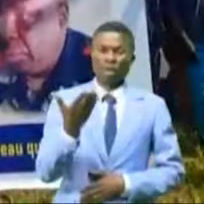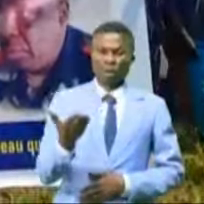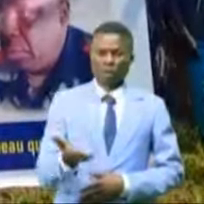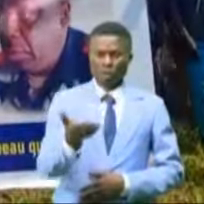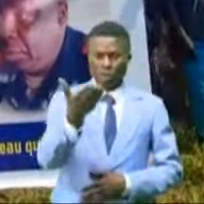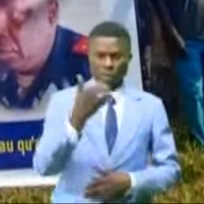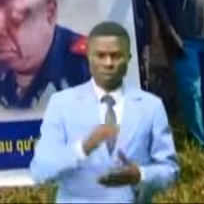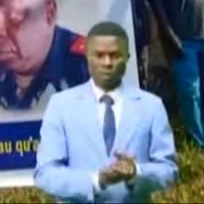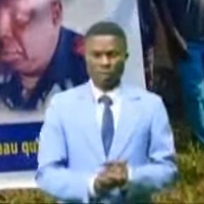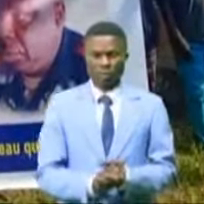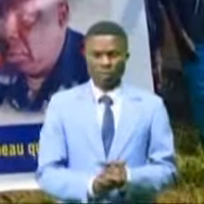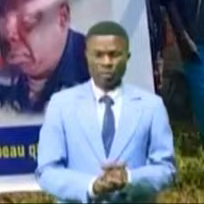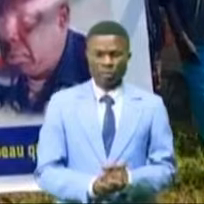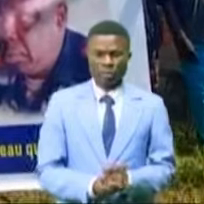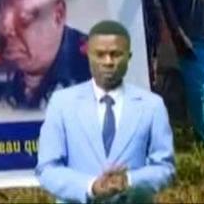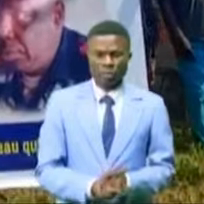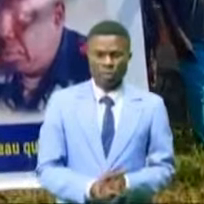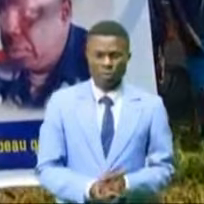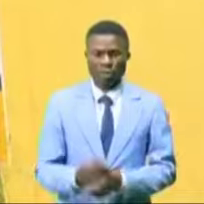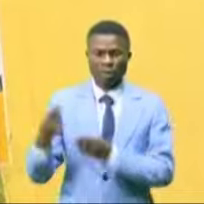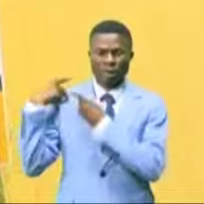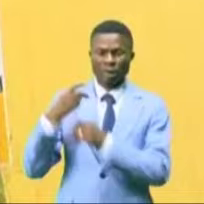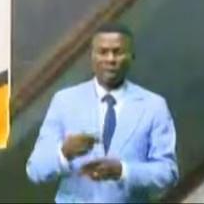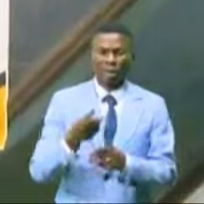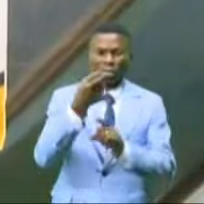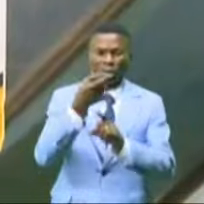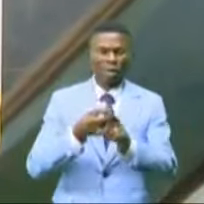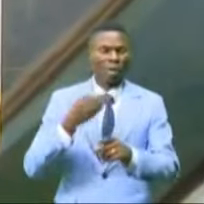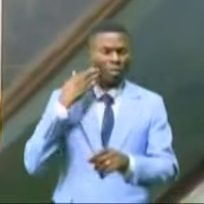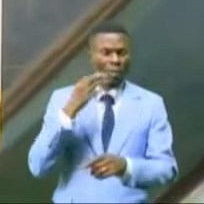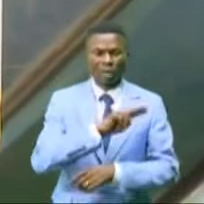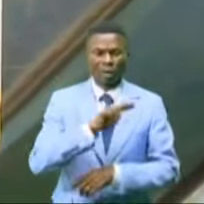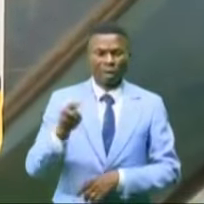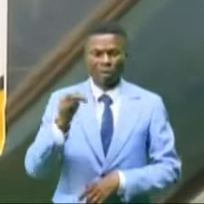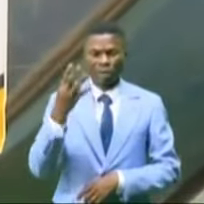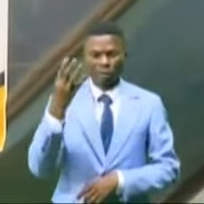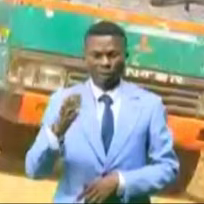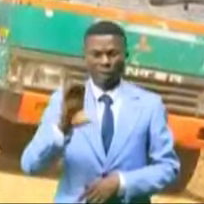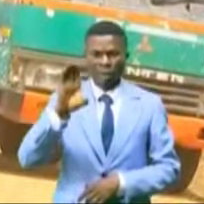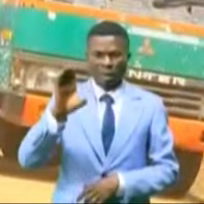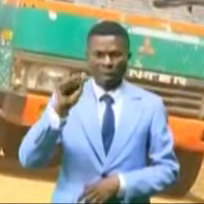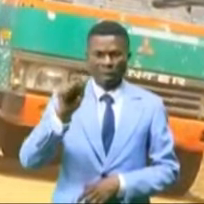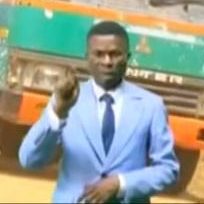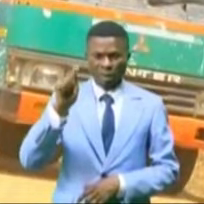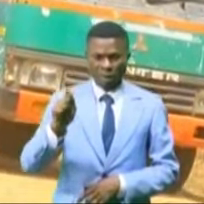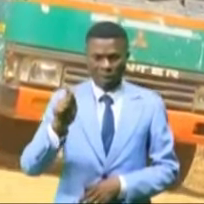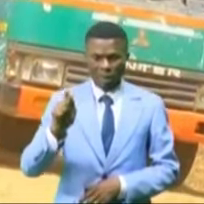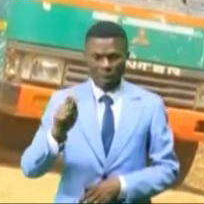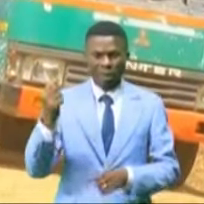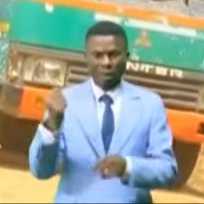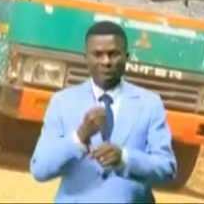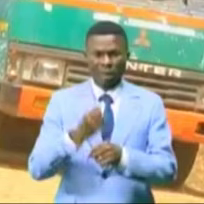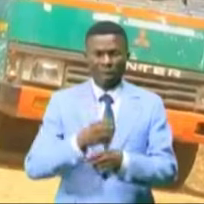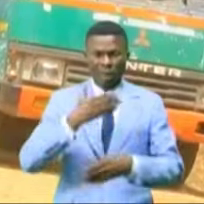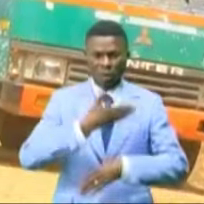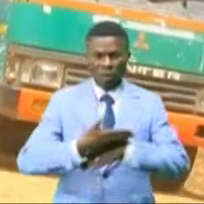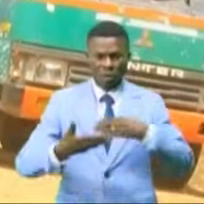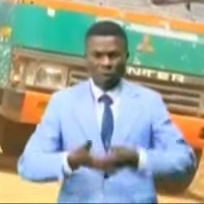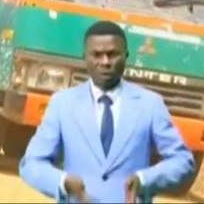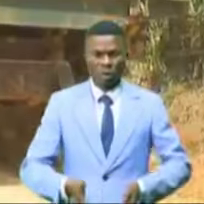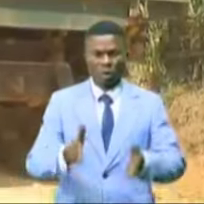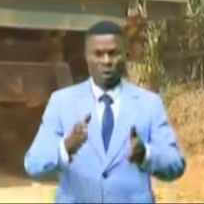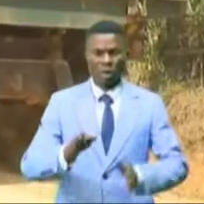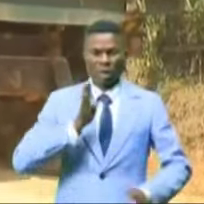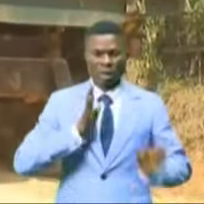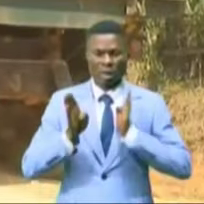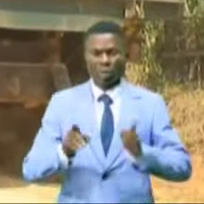Lancement officiel ce vendredi 8 mars 2024 par l'entreprise Jokans Trading Construction des travaux de la réhabilitation de la route